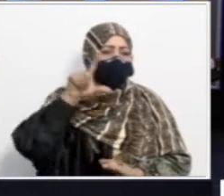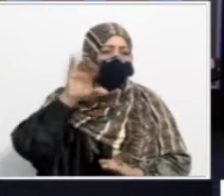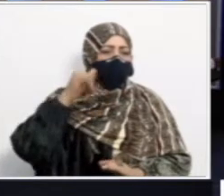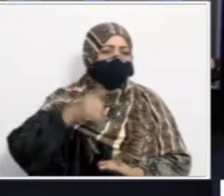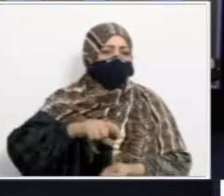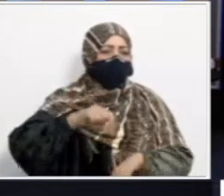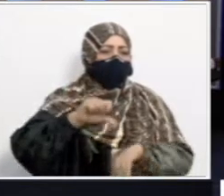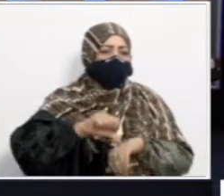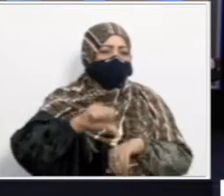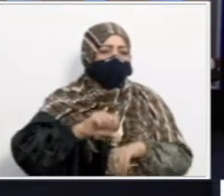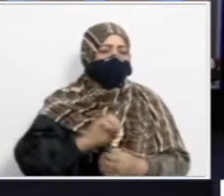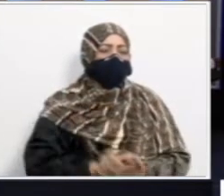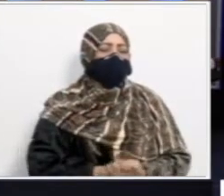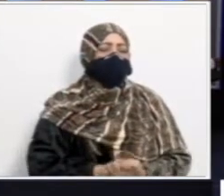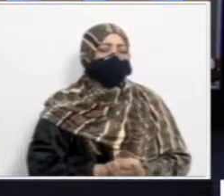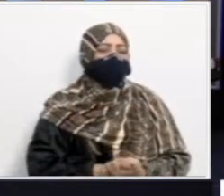نعم يا أخ سالم.